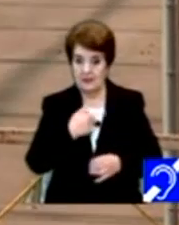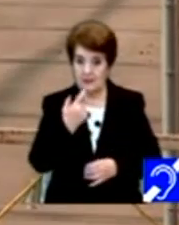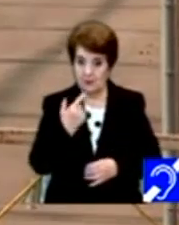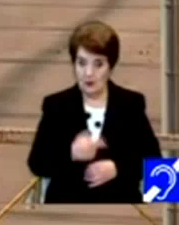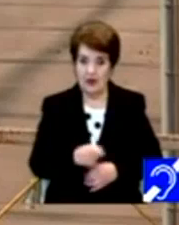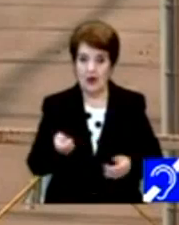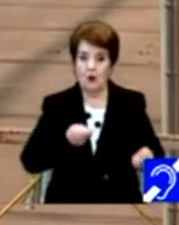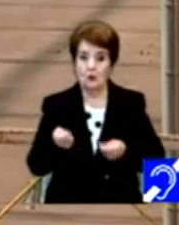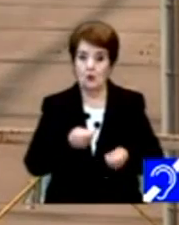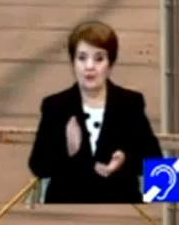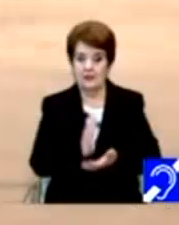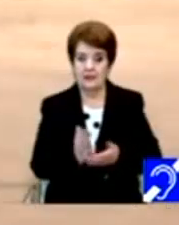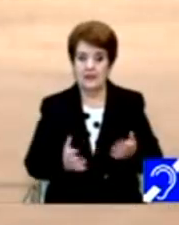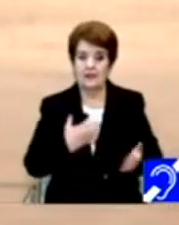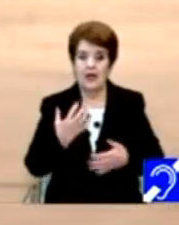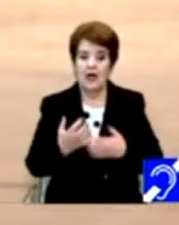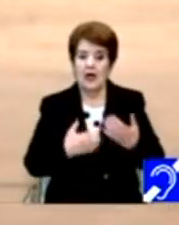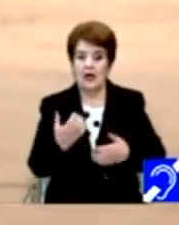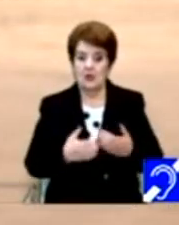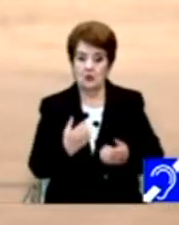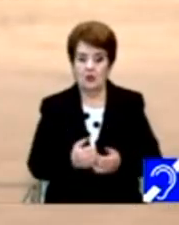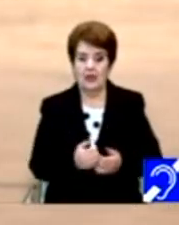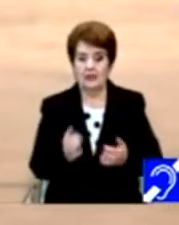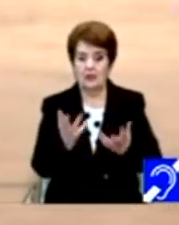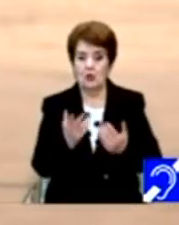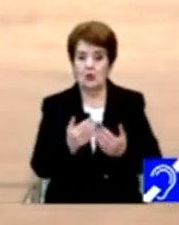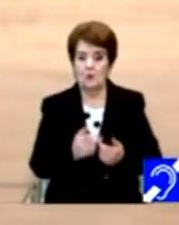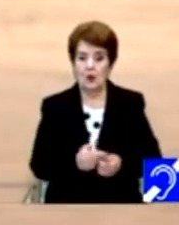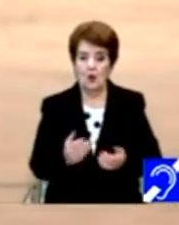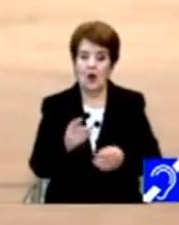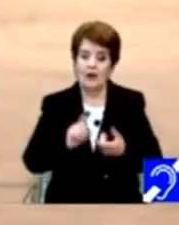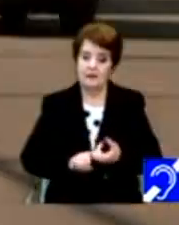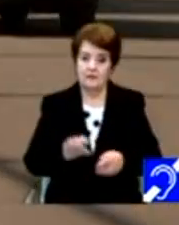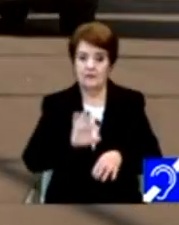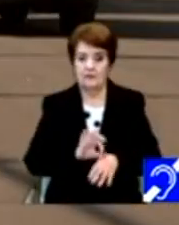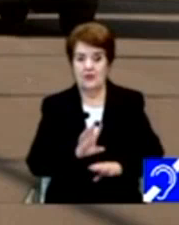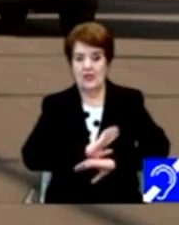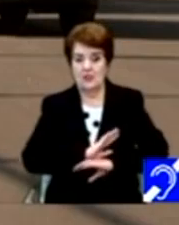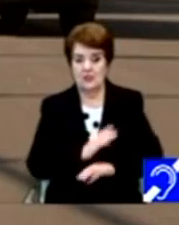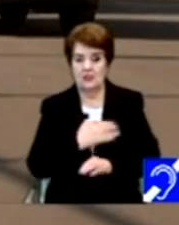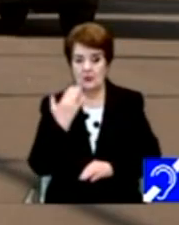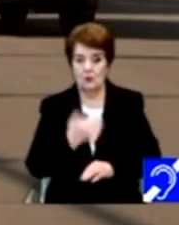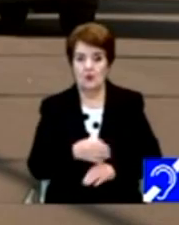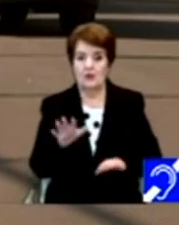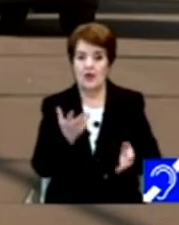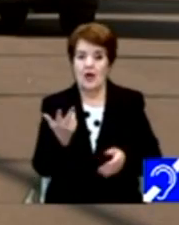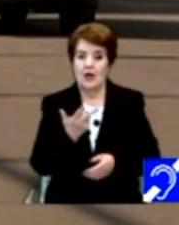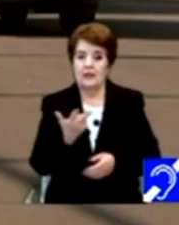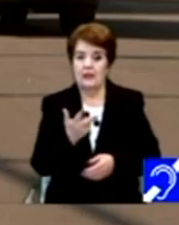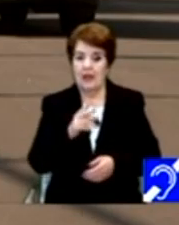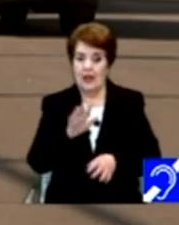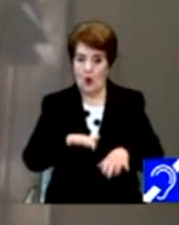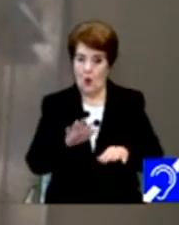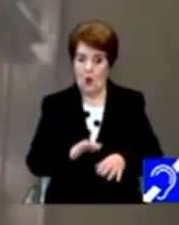că autoritățile sunt îngrijorate de creșterea numărului de infectări și decese. S-a precizat că Republica Moldova e pe locul 3 în lume